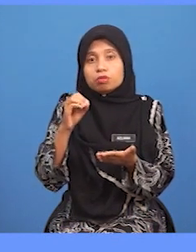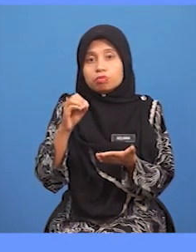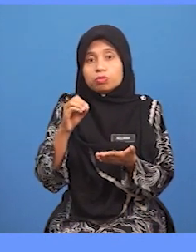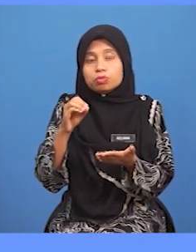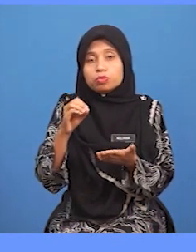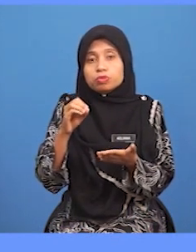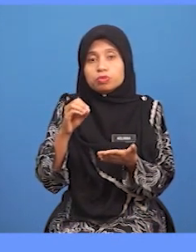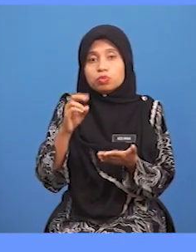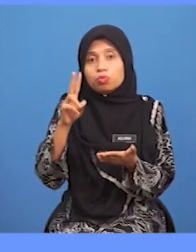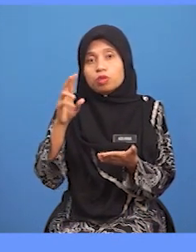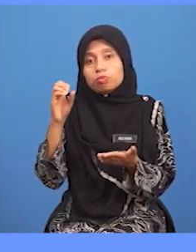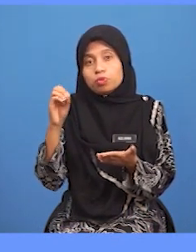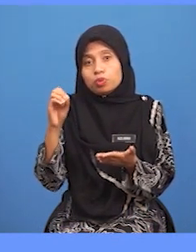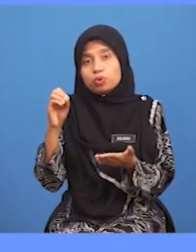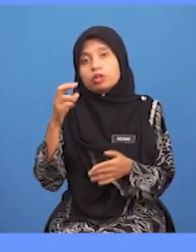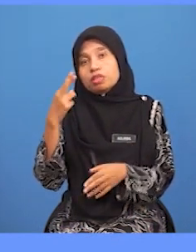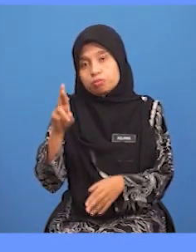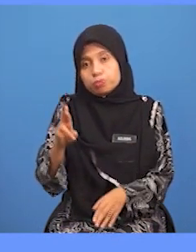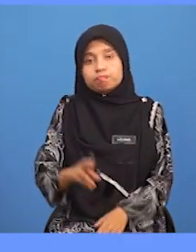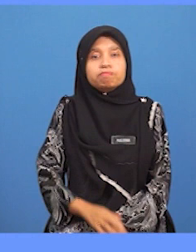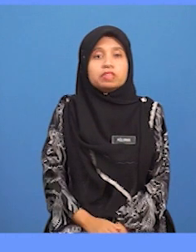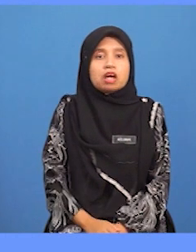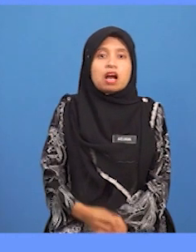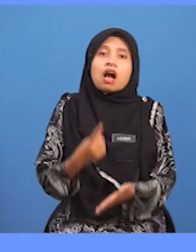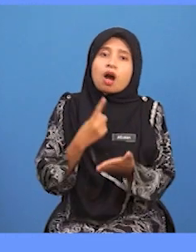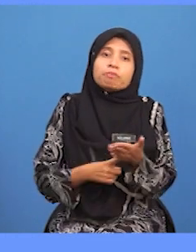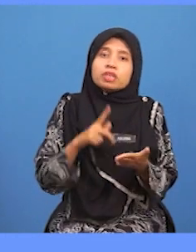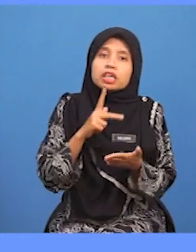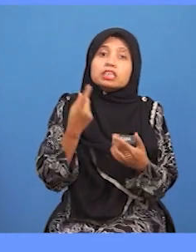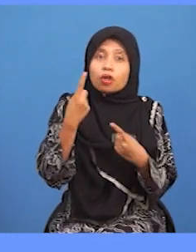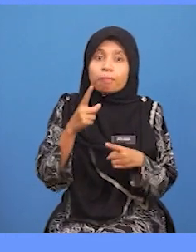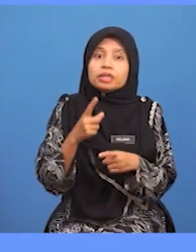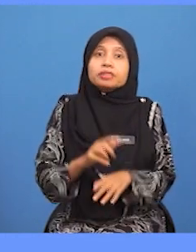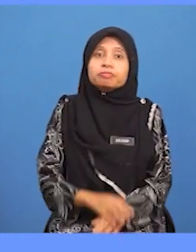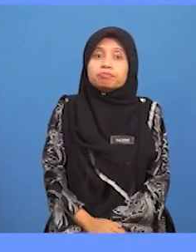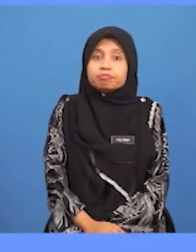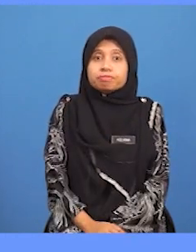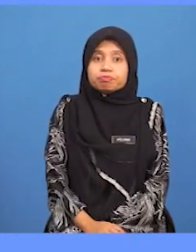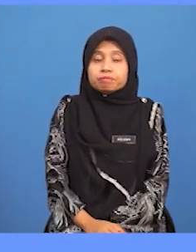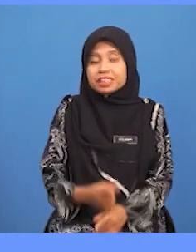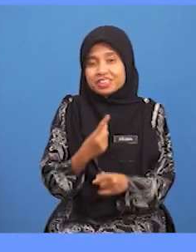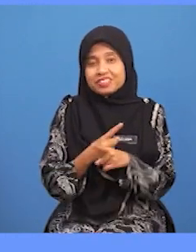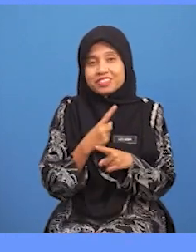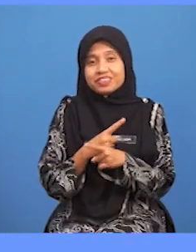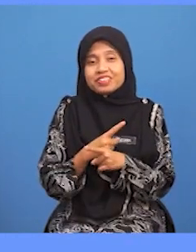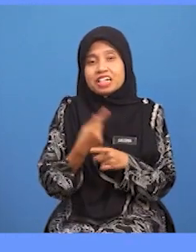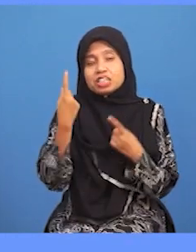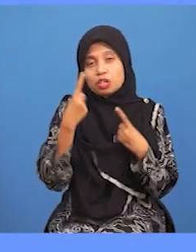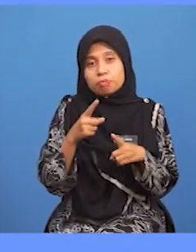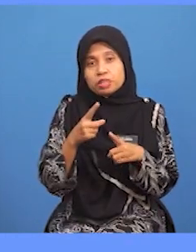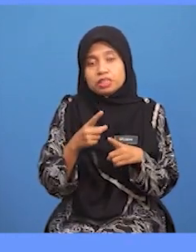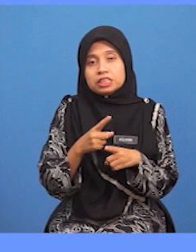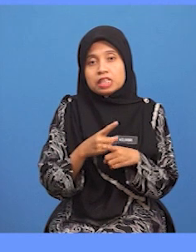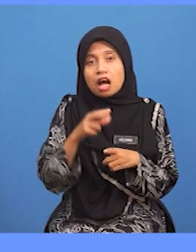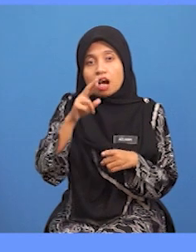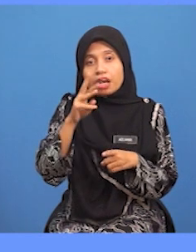unit pengeluaran RM20,000. Apakah jawapannya murid-murid? Betul, jawapannya